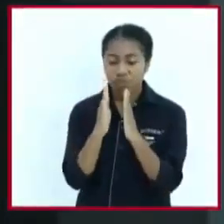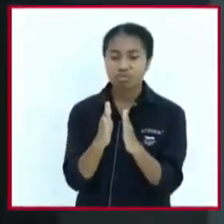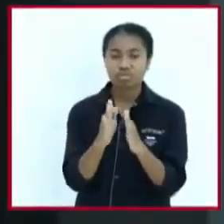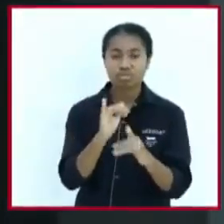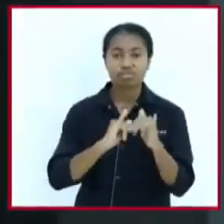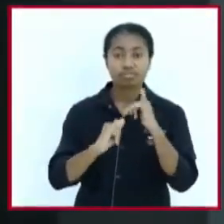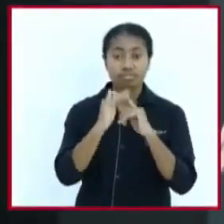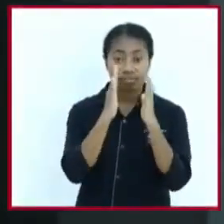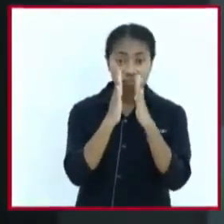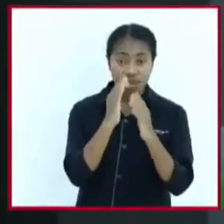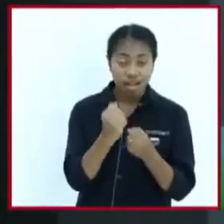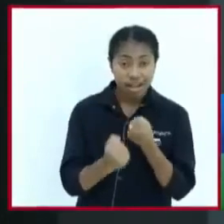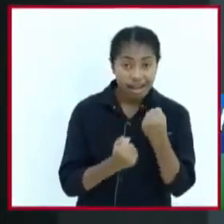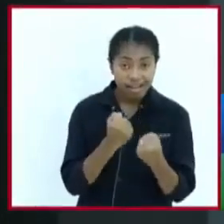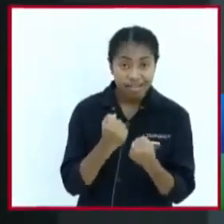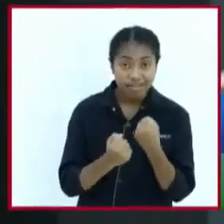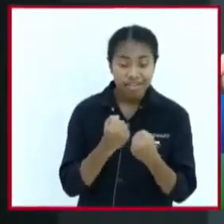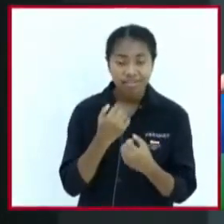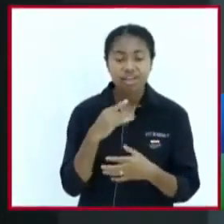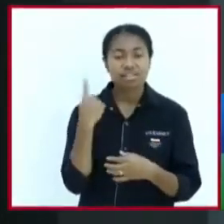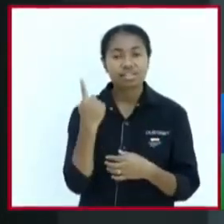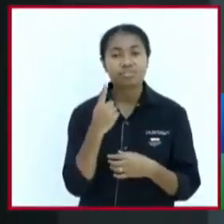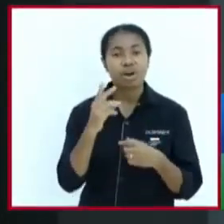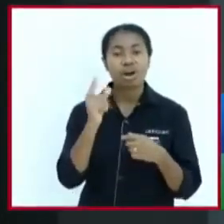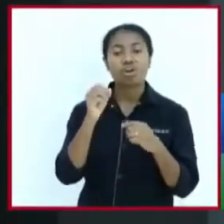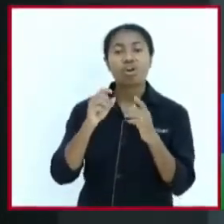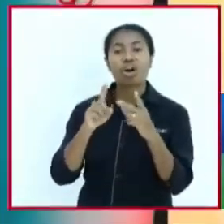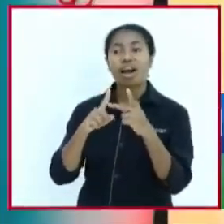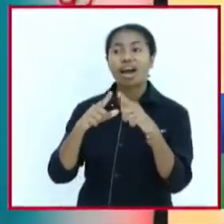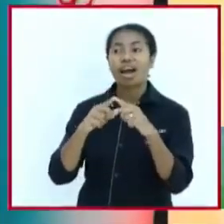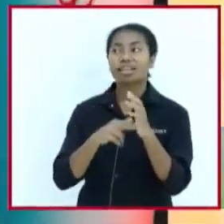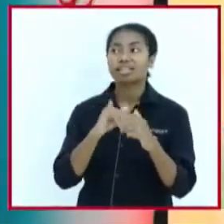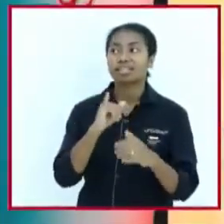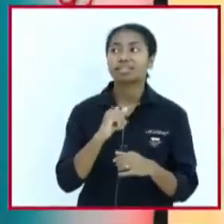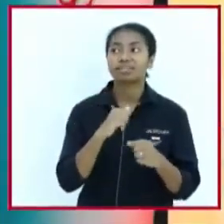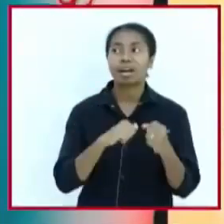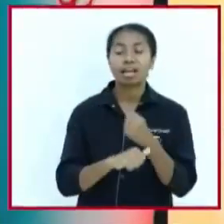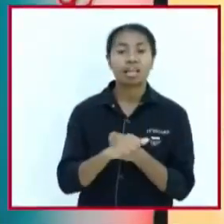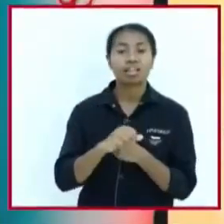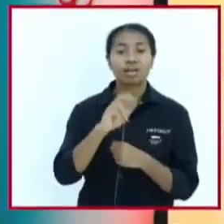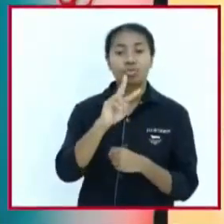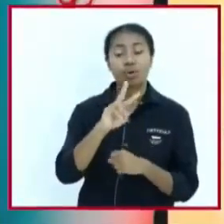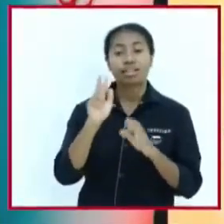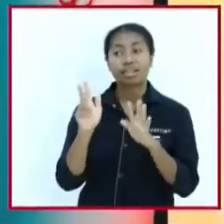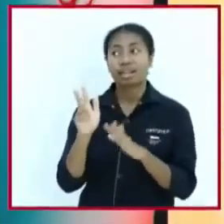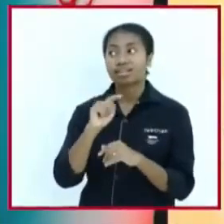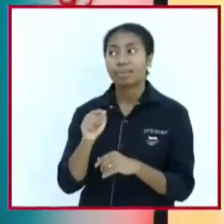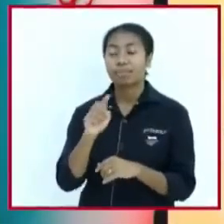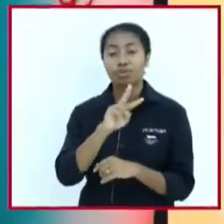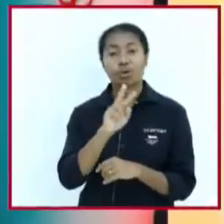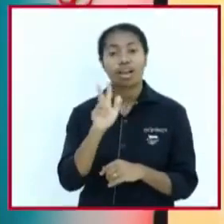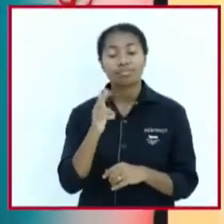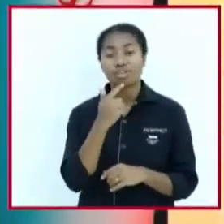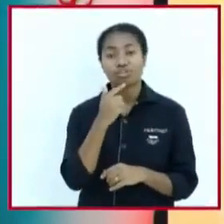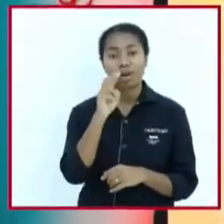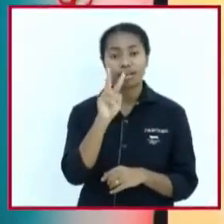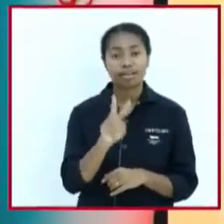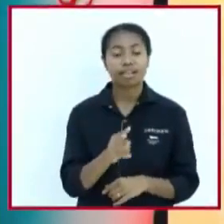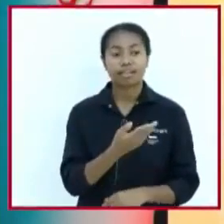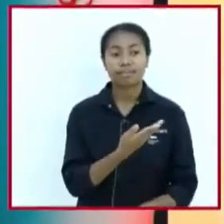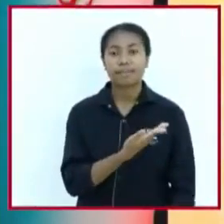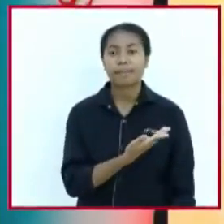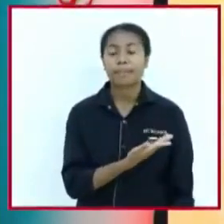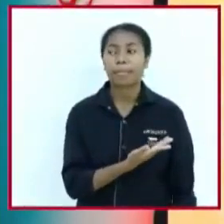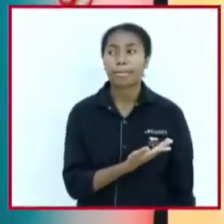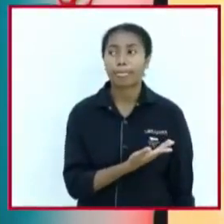aktif dalam perkara-perkara rohani ayat 23 sampai 25 dari pasal 10 marilah kita teguh berpegang pada